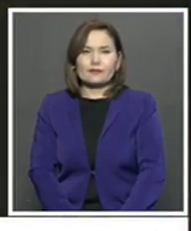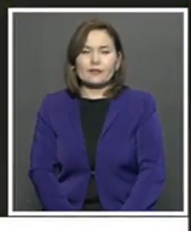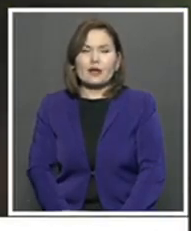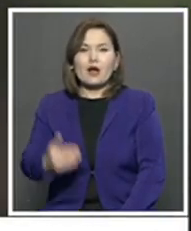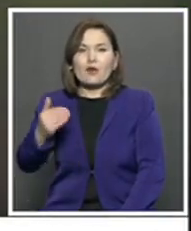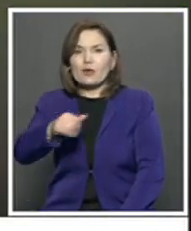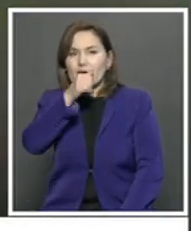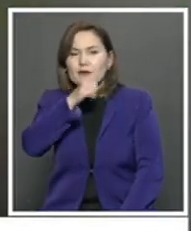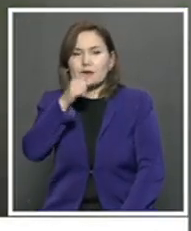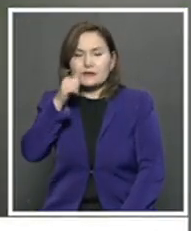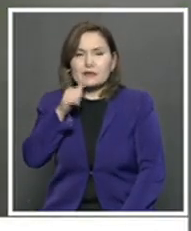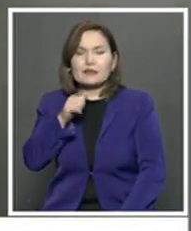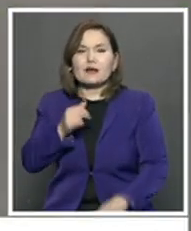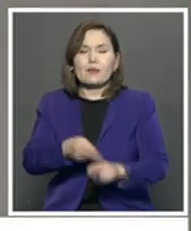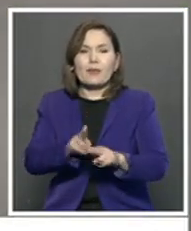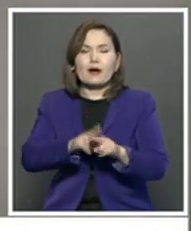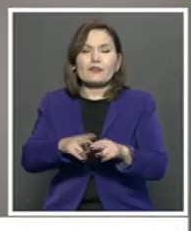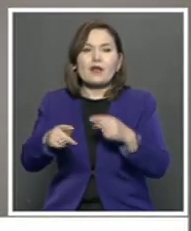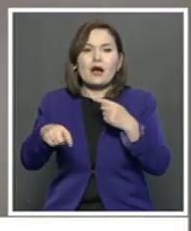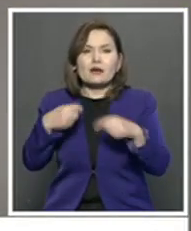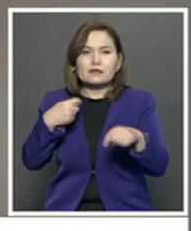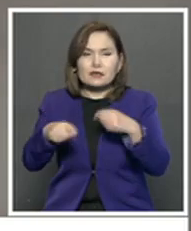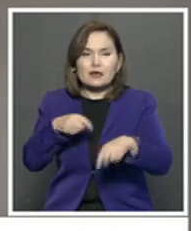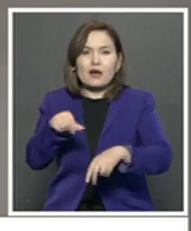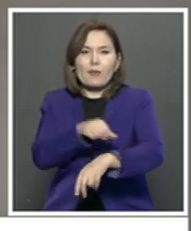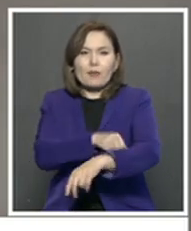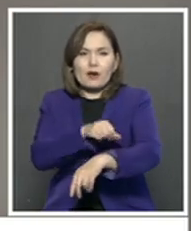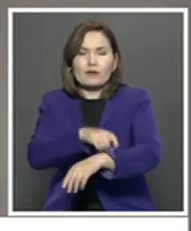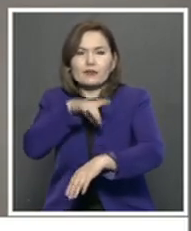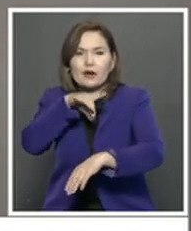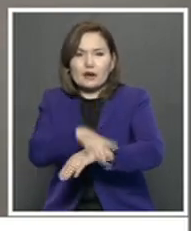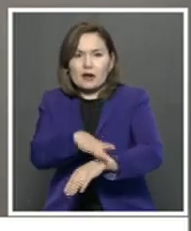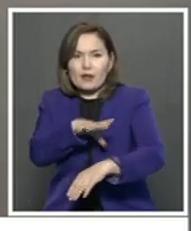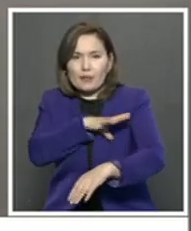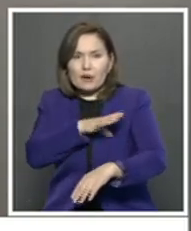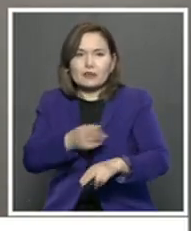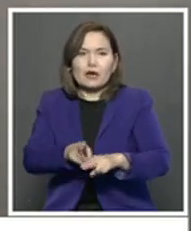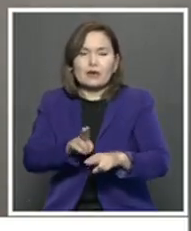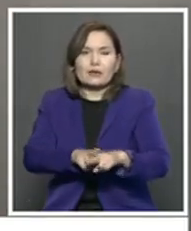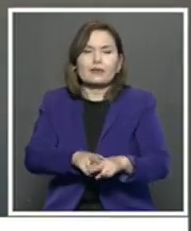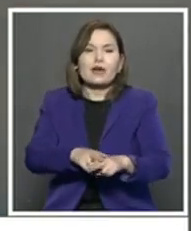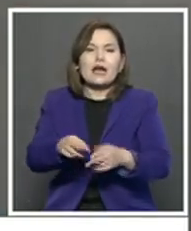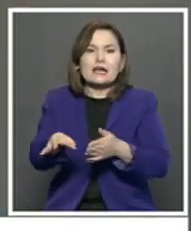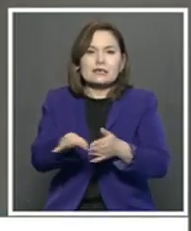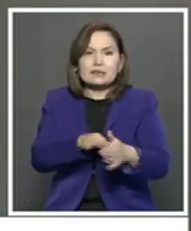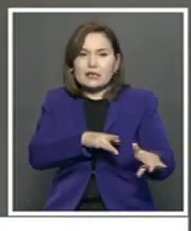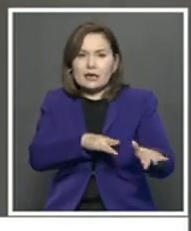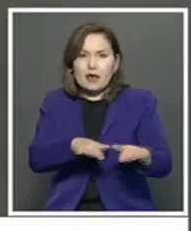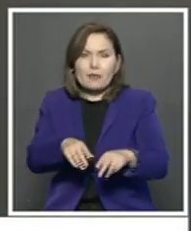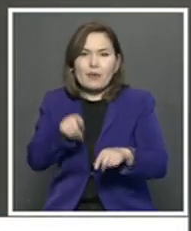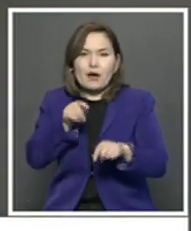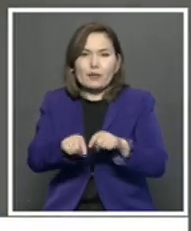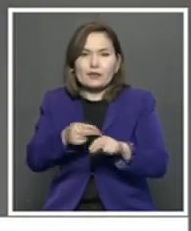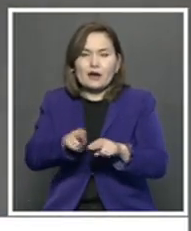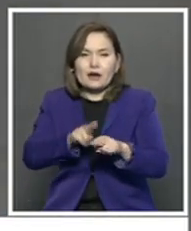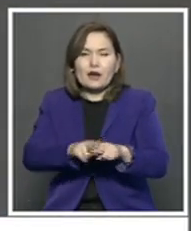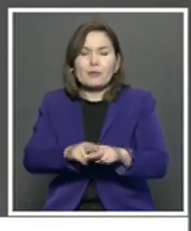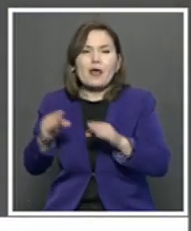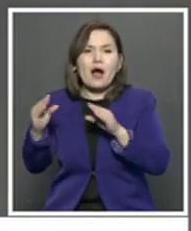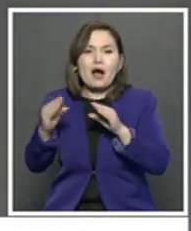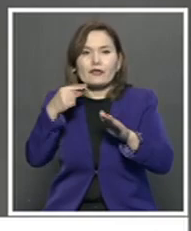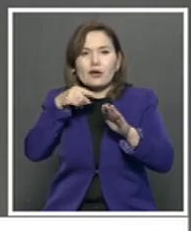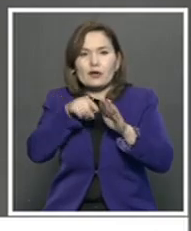Олардың заңсыз әрекетін есірткі қылмысымен күрес басқармасымен ішкі қауіпсіздік қызметінің мамандары әшкереледі. Жедел операция кезінде Hyundai автокөлігін